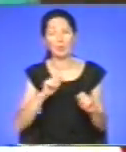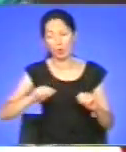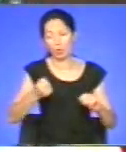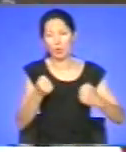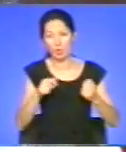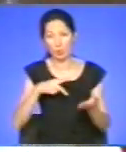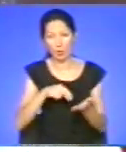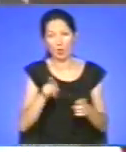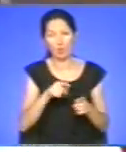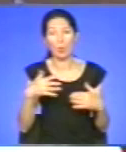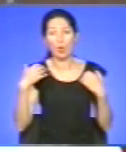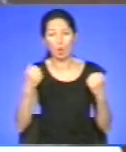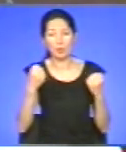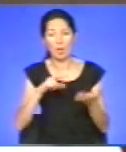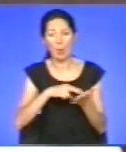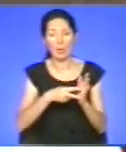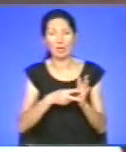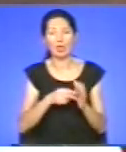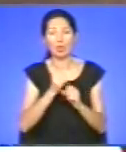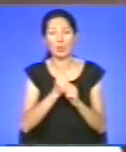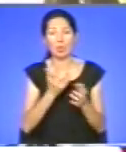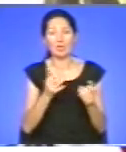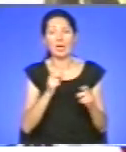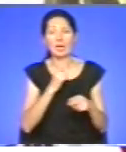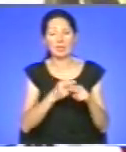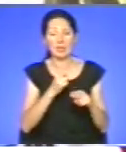планах змайструвати ще залізний прихисток для бджілок.